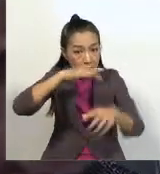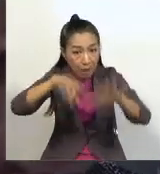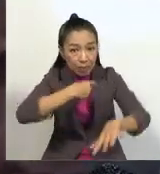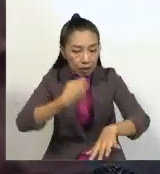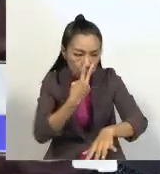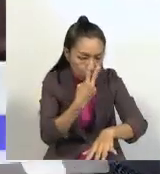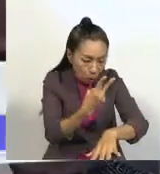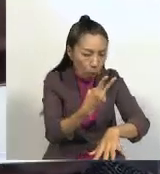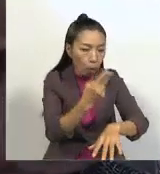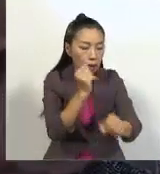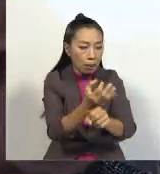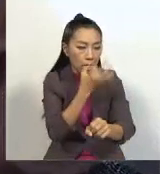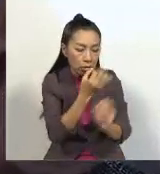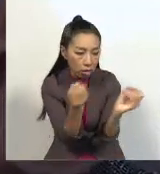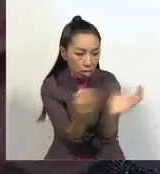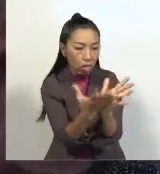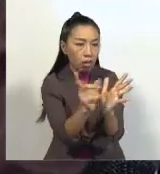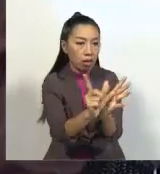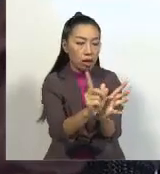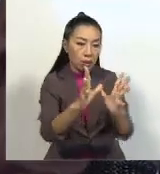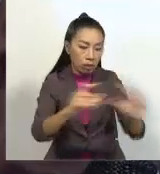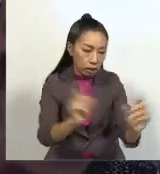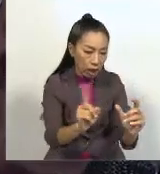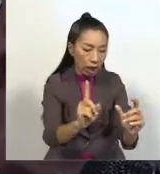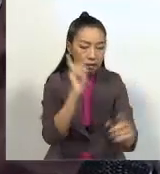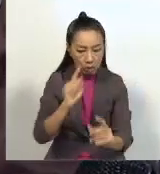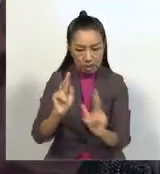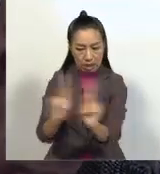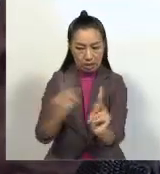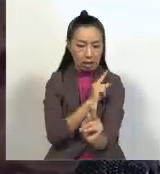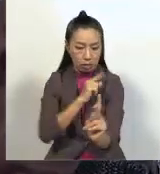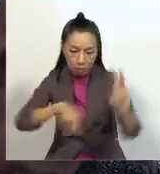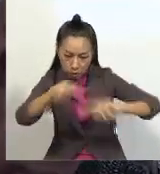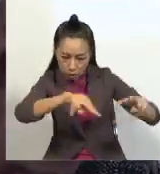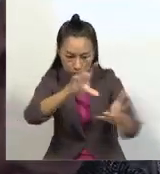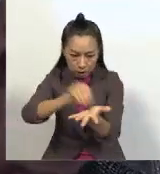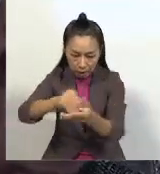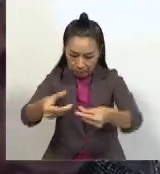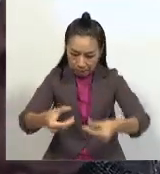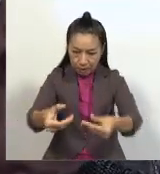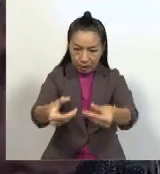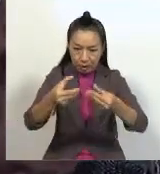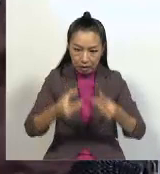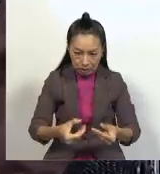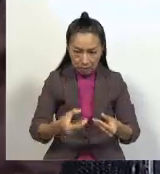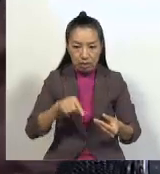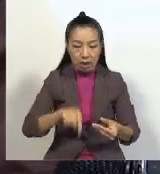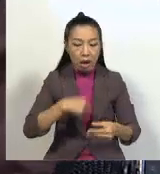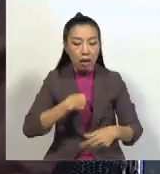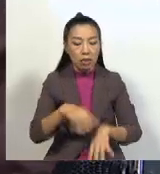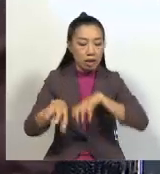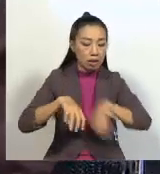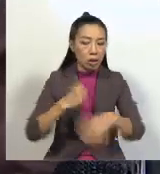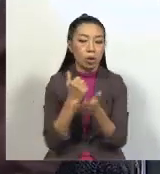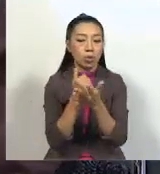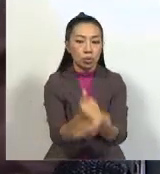ใดนะครับจะต้องผ่านคณะกรรมการมาจะต้องเร่งนะครับสำรวจเพื่อจะเอาความช่วยเหลือลงไป